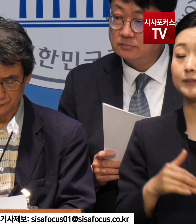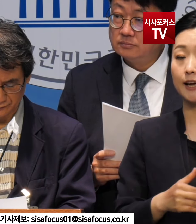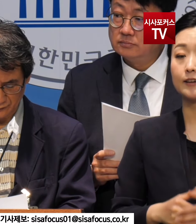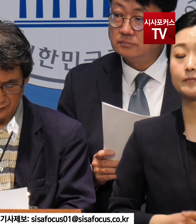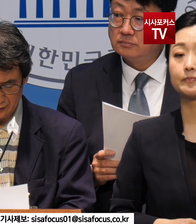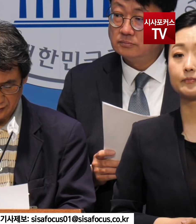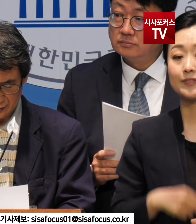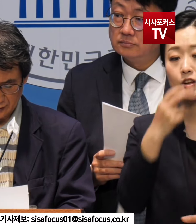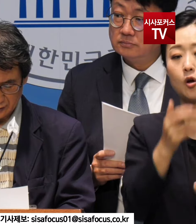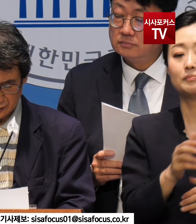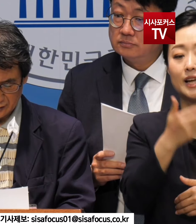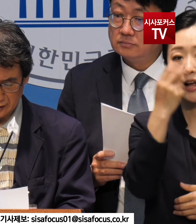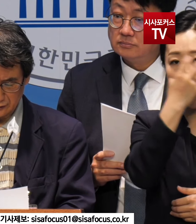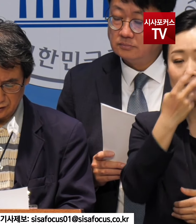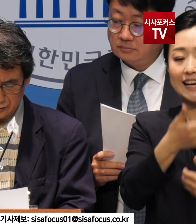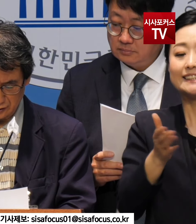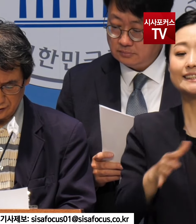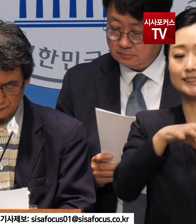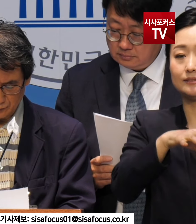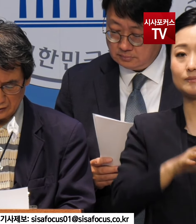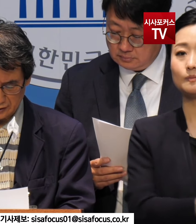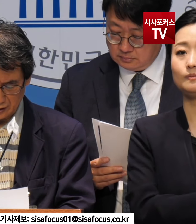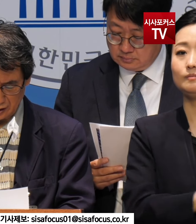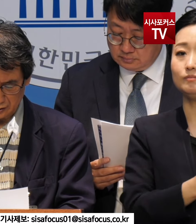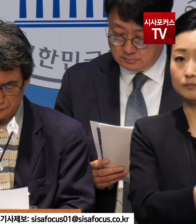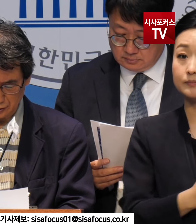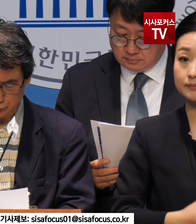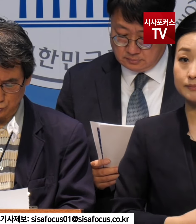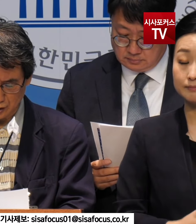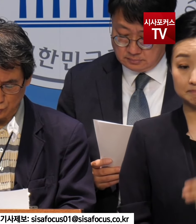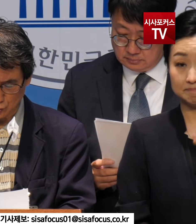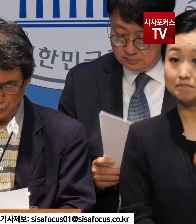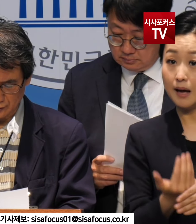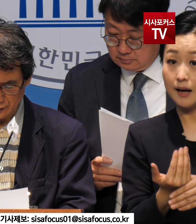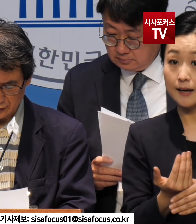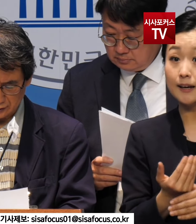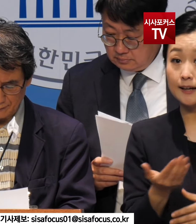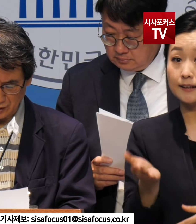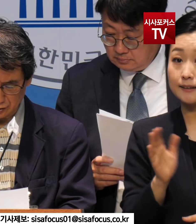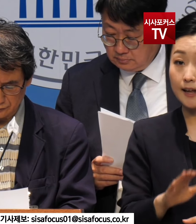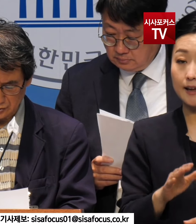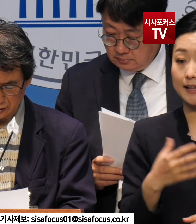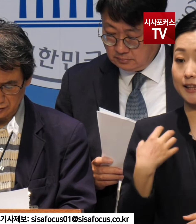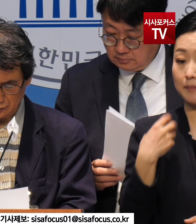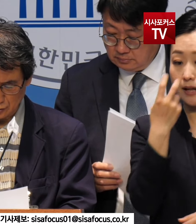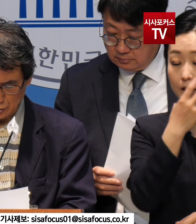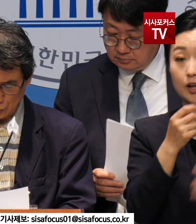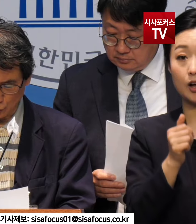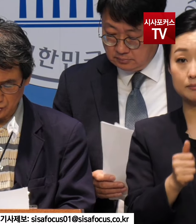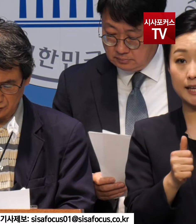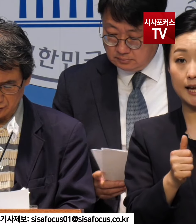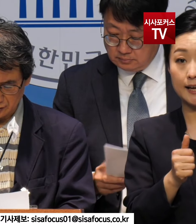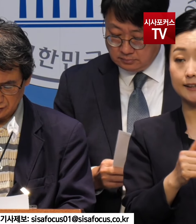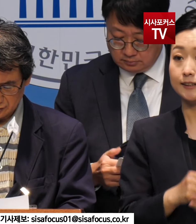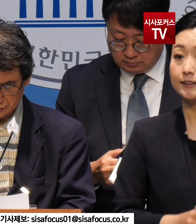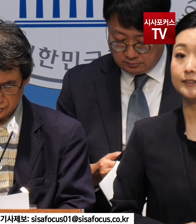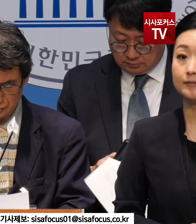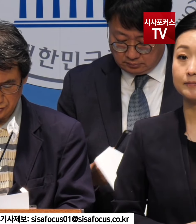진행되었습니다. 이러한 일들이 발생하였음에도 불구하고 담당 검사는